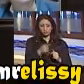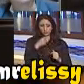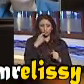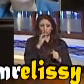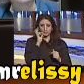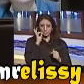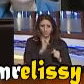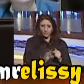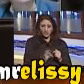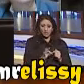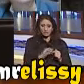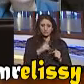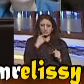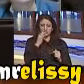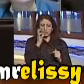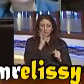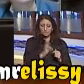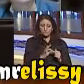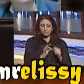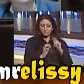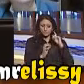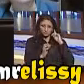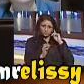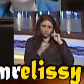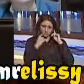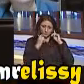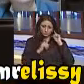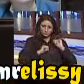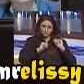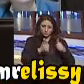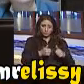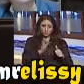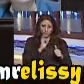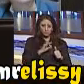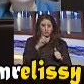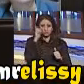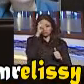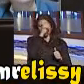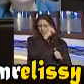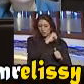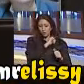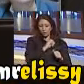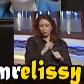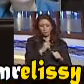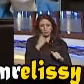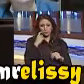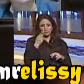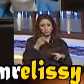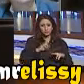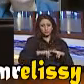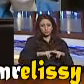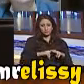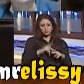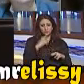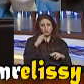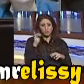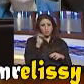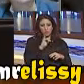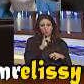يا بطريقه عنيفه يا بطريقه يعني ليس فيها اي نوع من الاحساس ورد